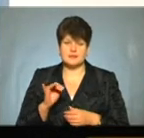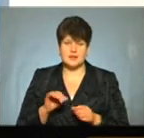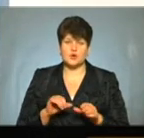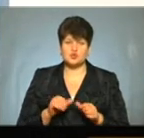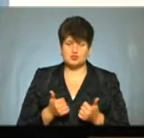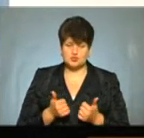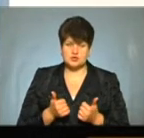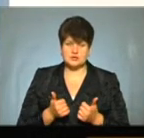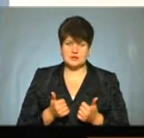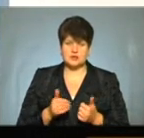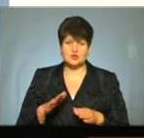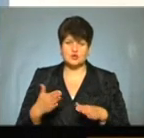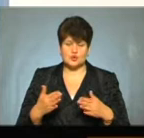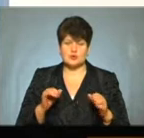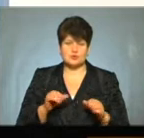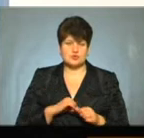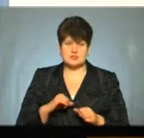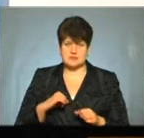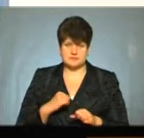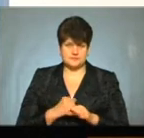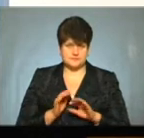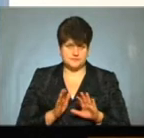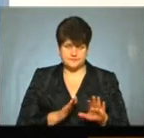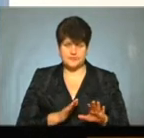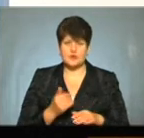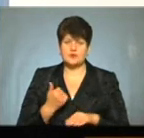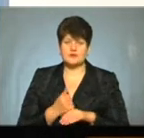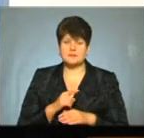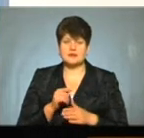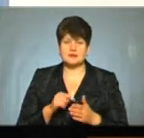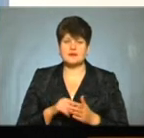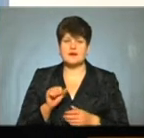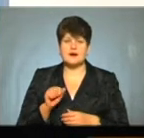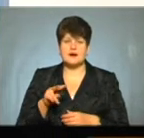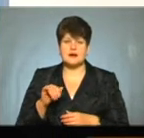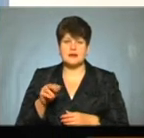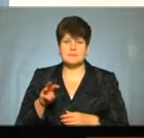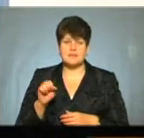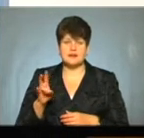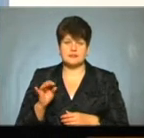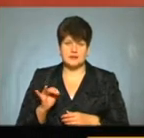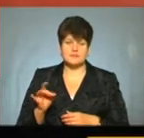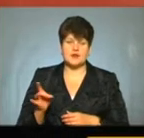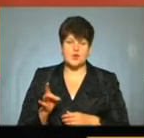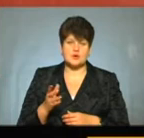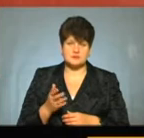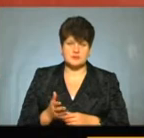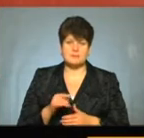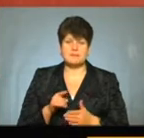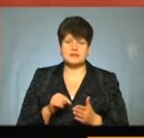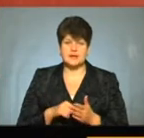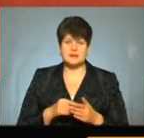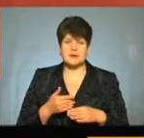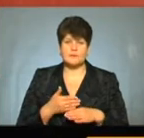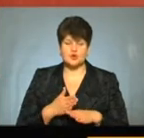принципі, сторони можуть зробити самостійно. Основне питання – аліменти, розмір. Питання поділу майна